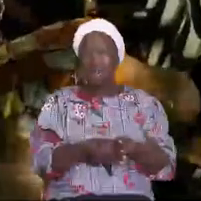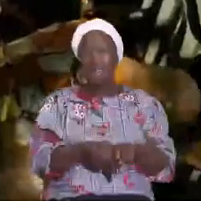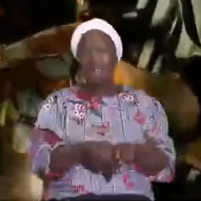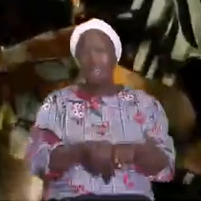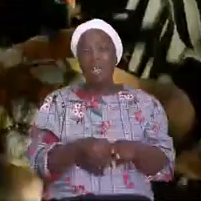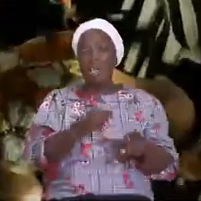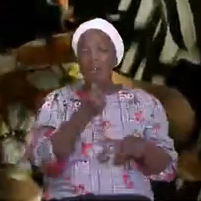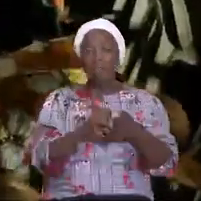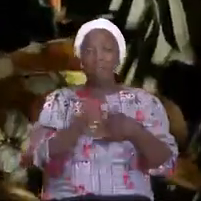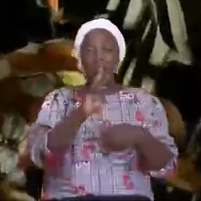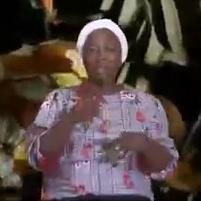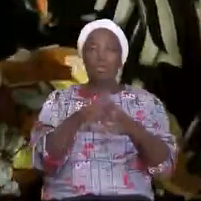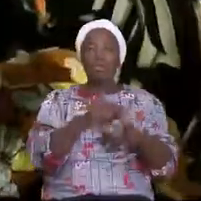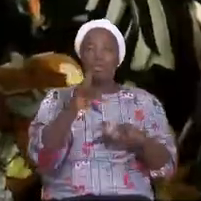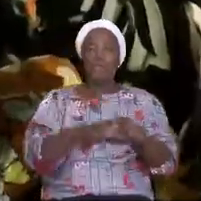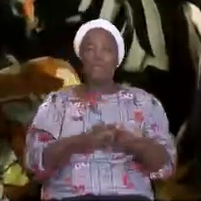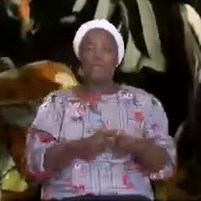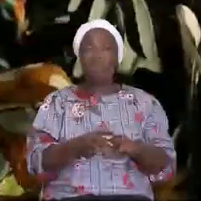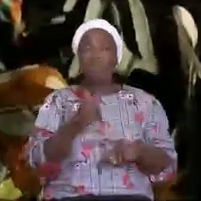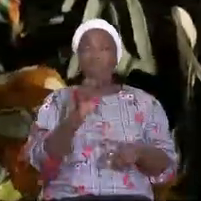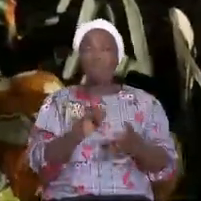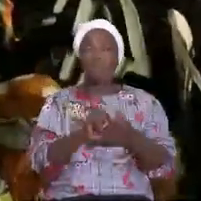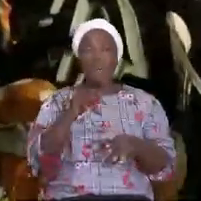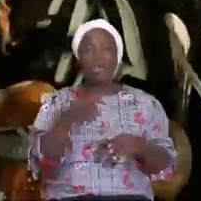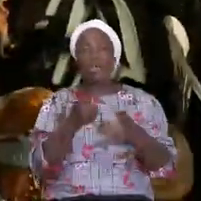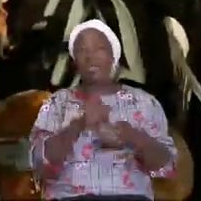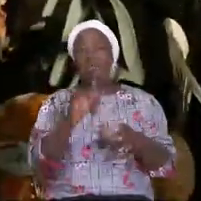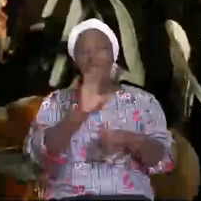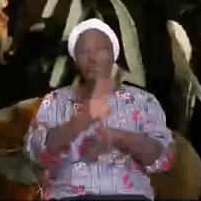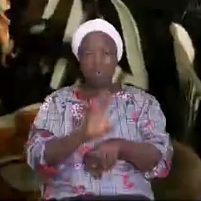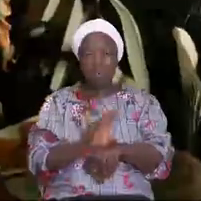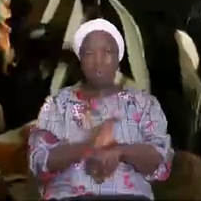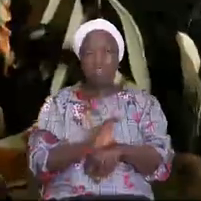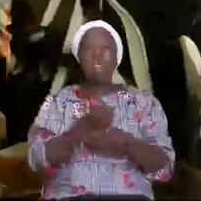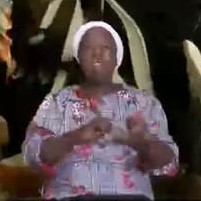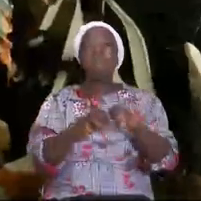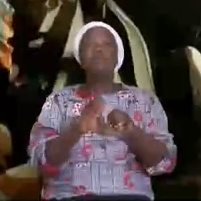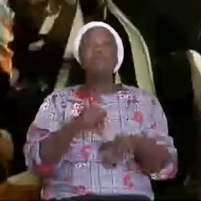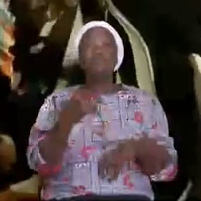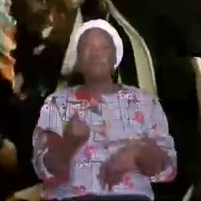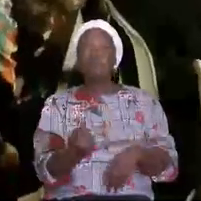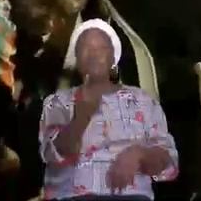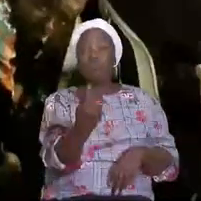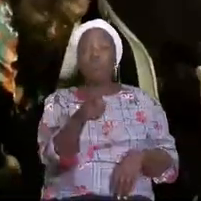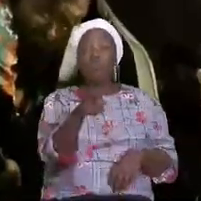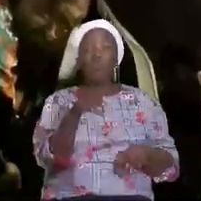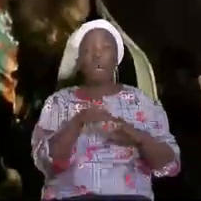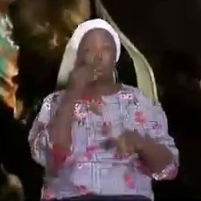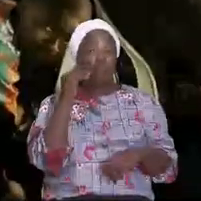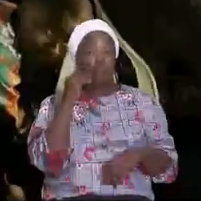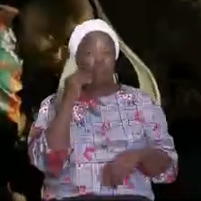tu es, dans n'importe quel pays, partout où tu es, dans n'importe quelle nation, partout où tu es, dans n'importe quelle